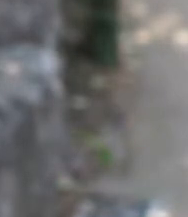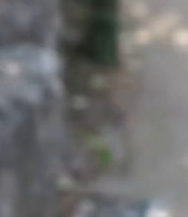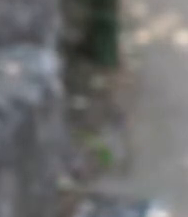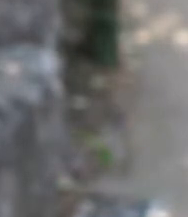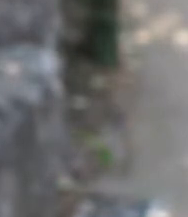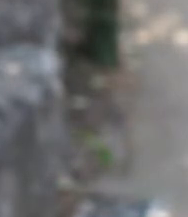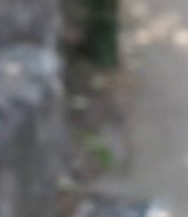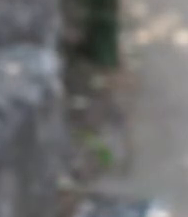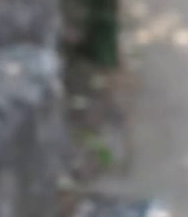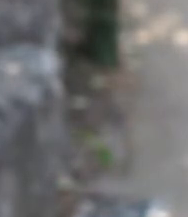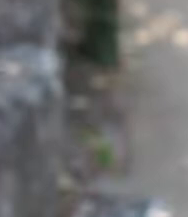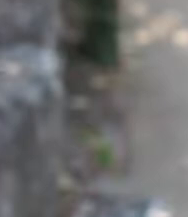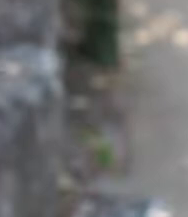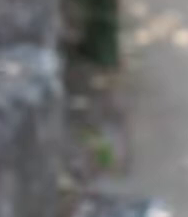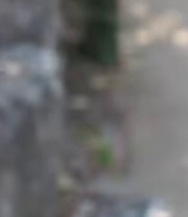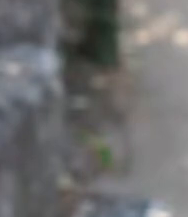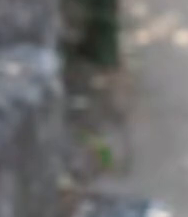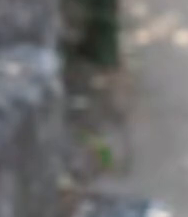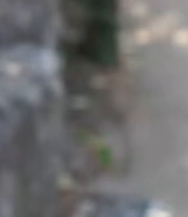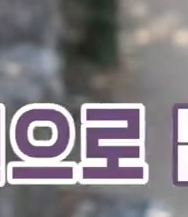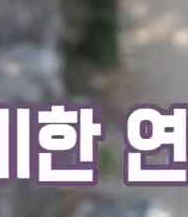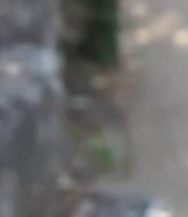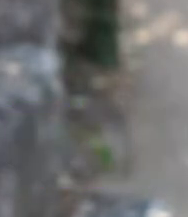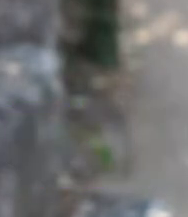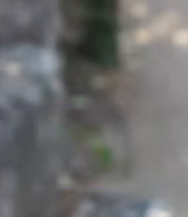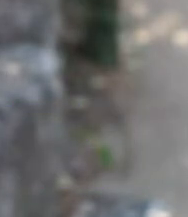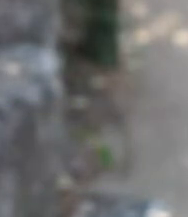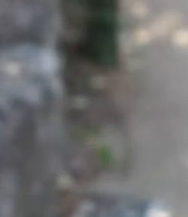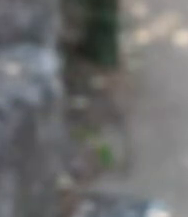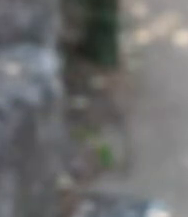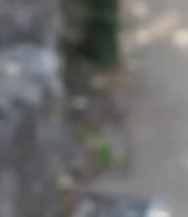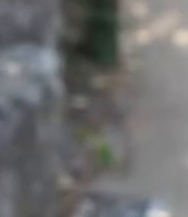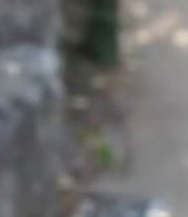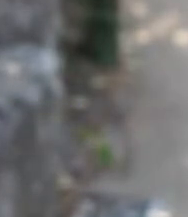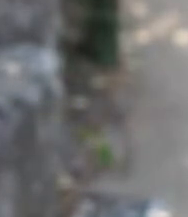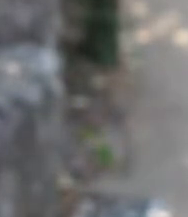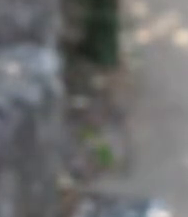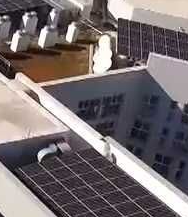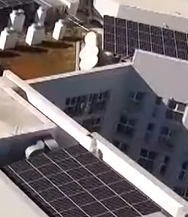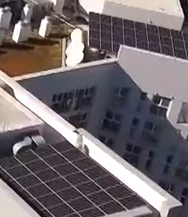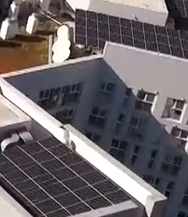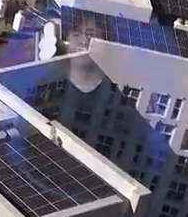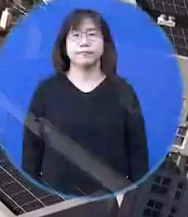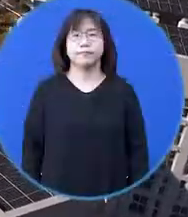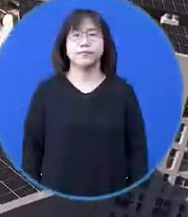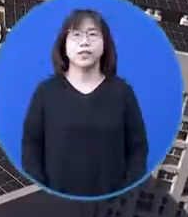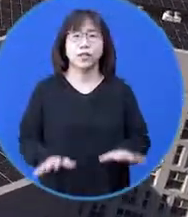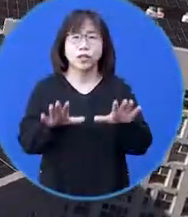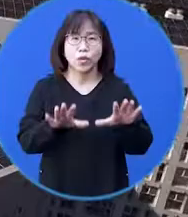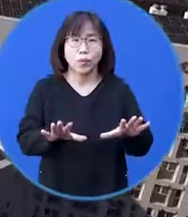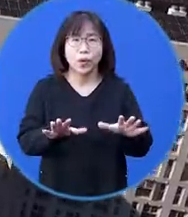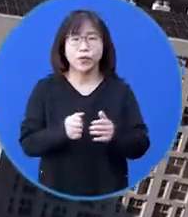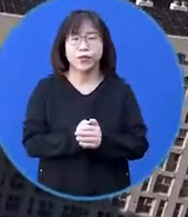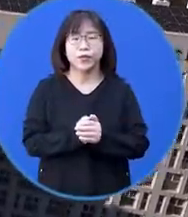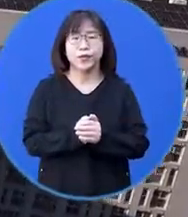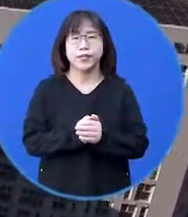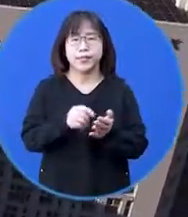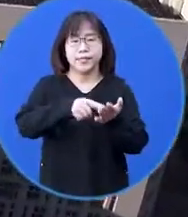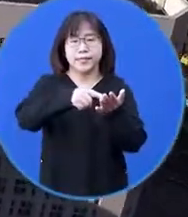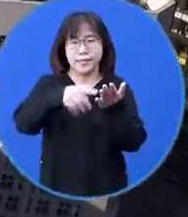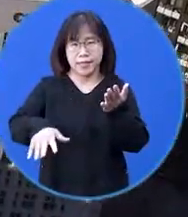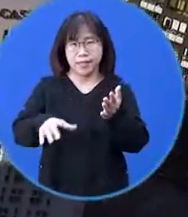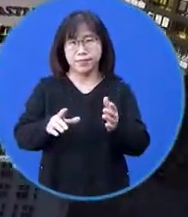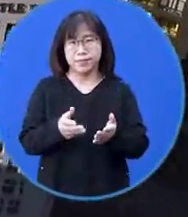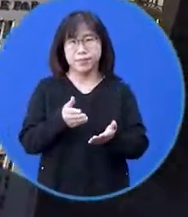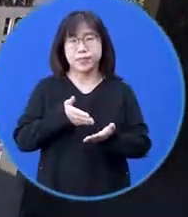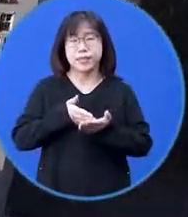납세 담보 없이 전국 최초로 직권으로 납부 기한을 연장합니다. 이번 납부 기한 직권 법인